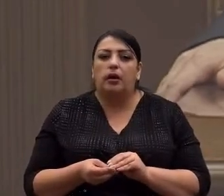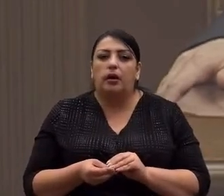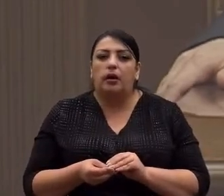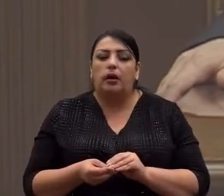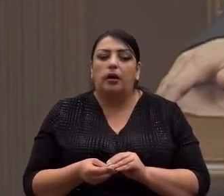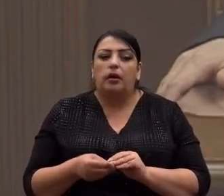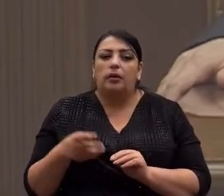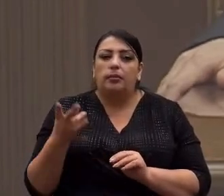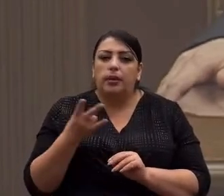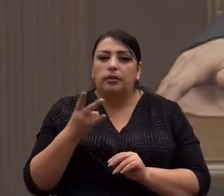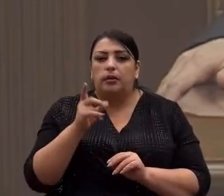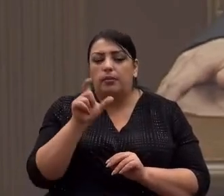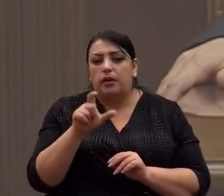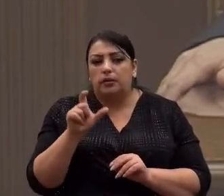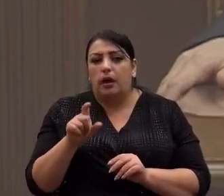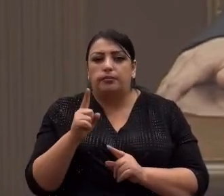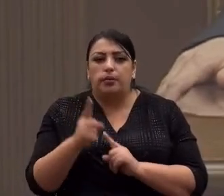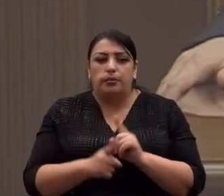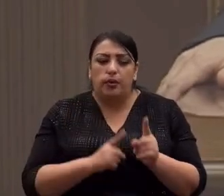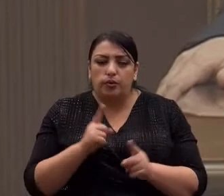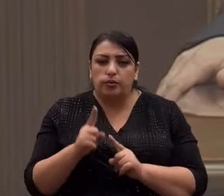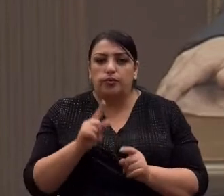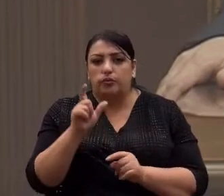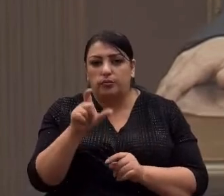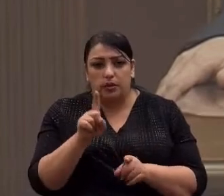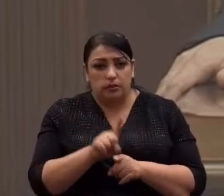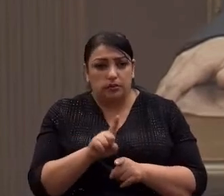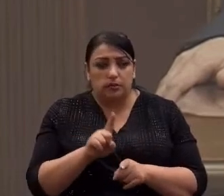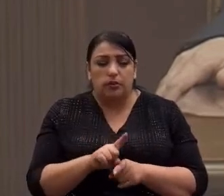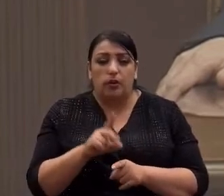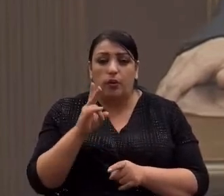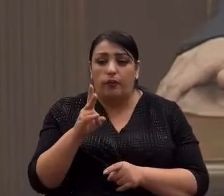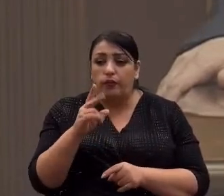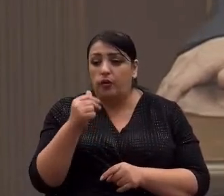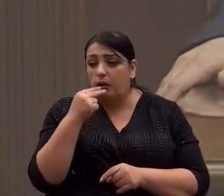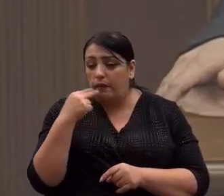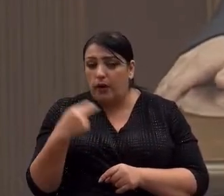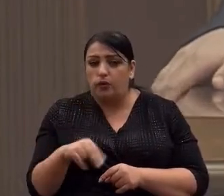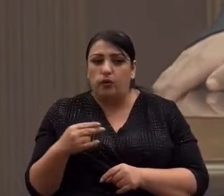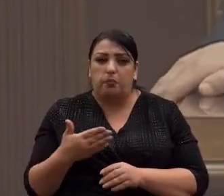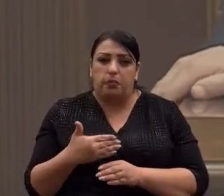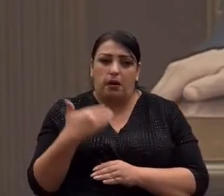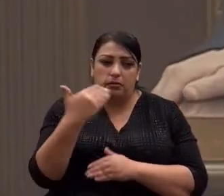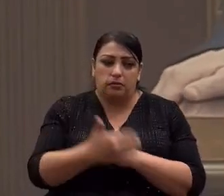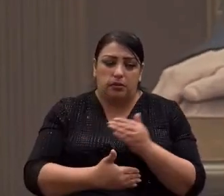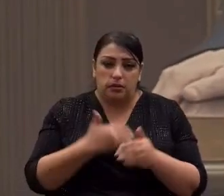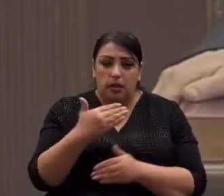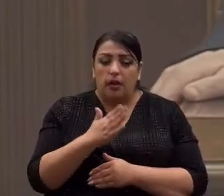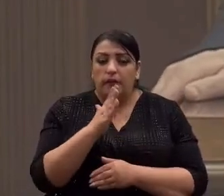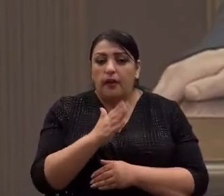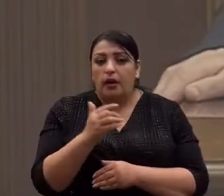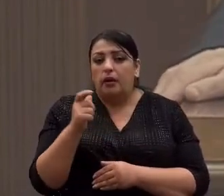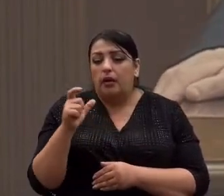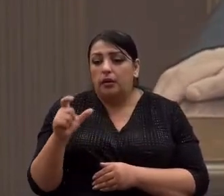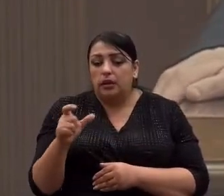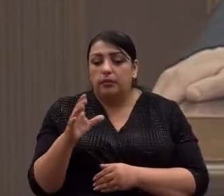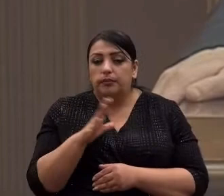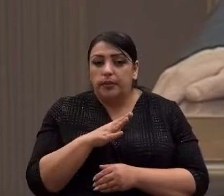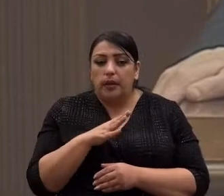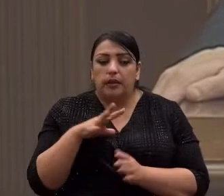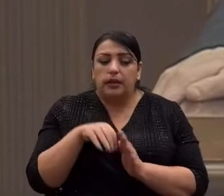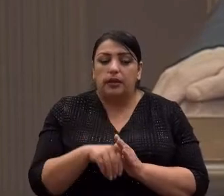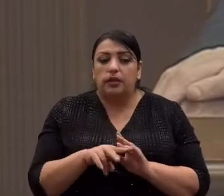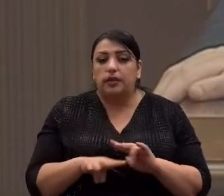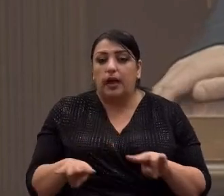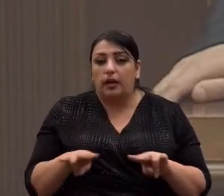կադրային փոփոխություններ։ Ամեն ինչ պետք անել, որպեսզի լավագույն կադրերը բարձրանան վեր։ Երբ որ պարոն Վահեգազյանը նոր նշանակվել էր ներքին գործերի